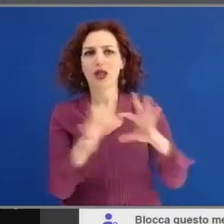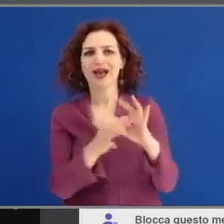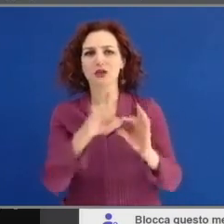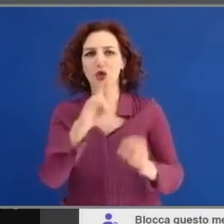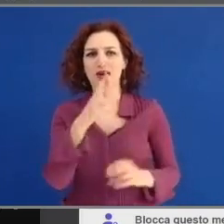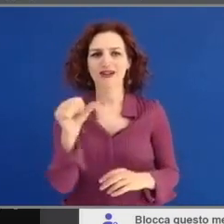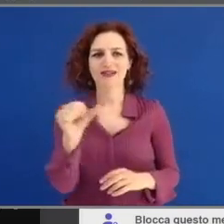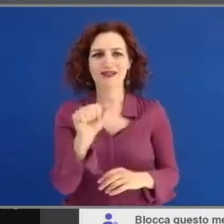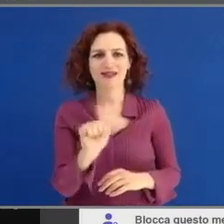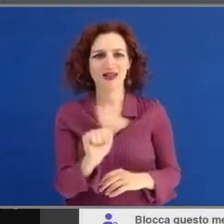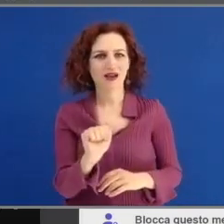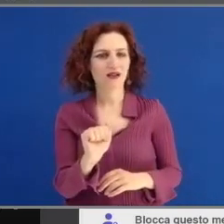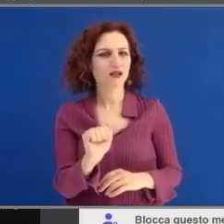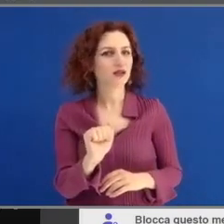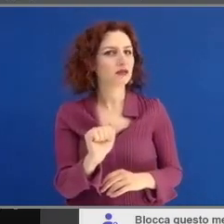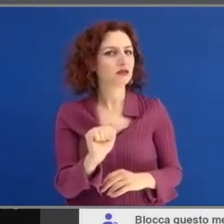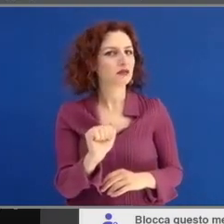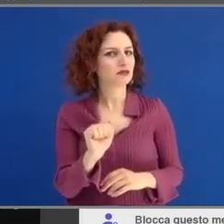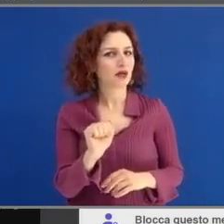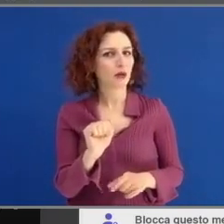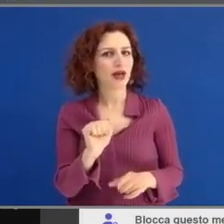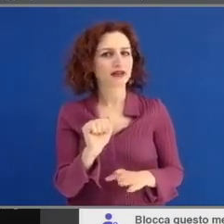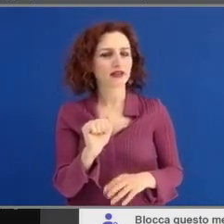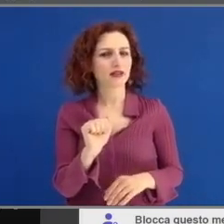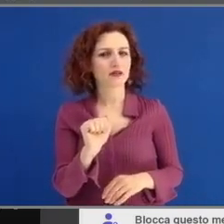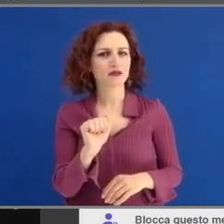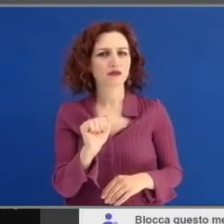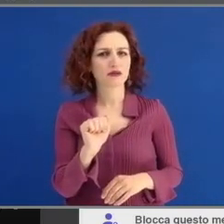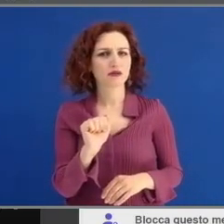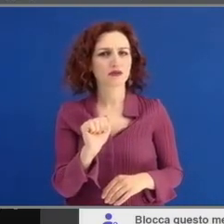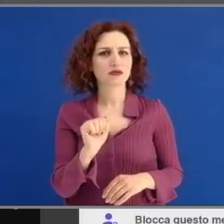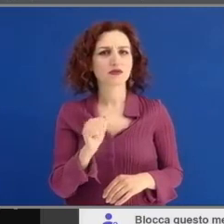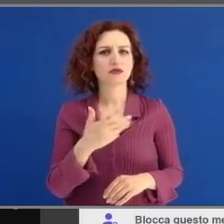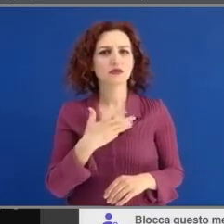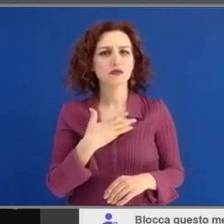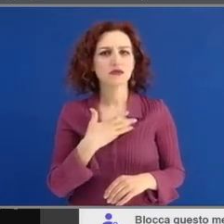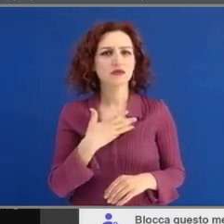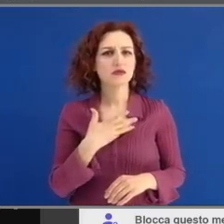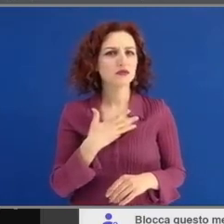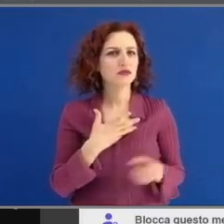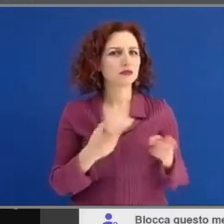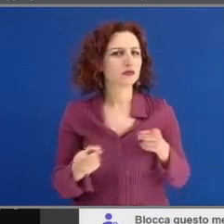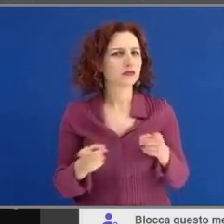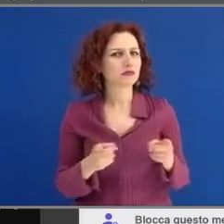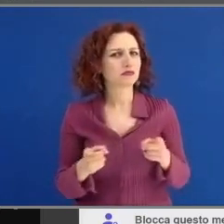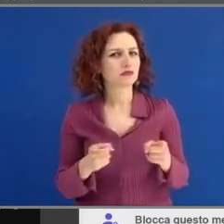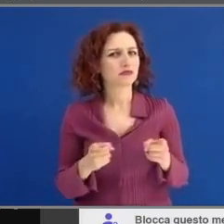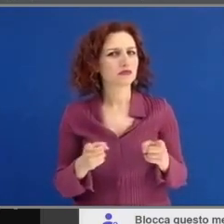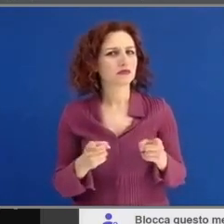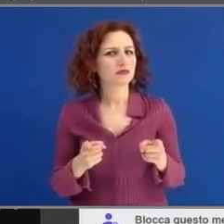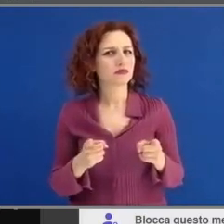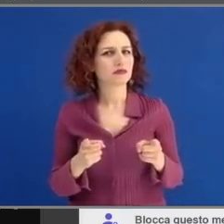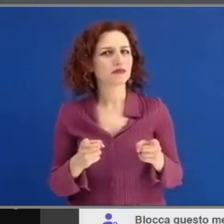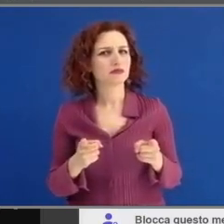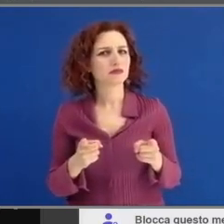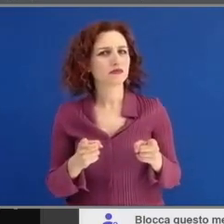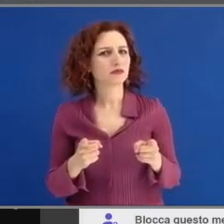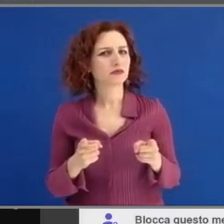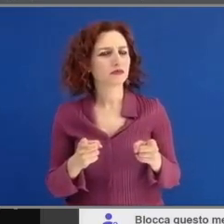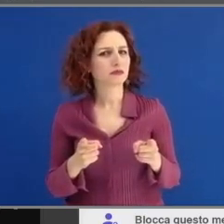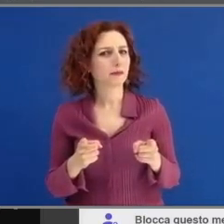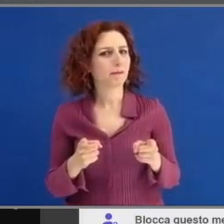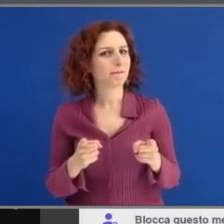sono dimostrate in questo contesto, ovvero tallone d'Achille di un programma di intervento, di prevenzione,